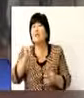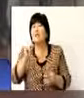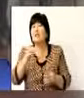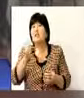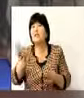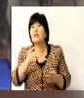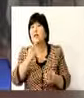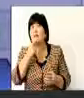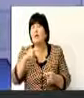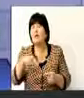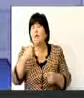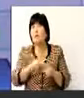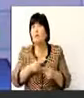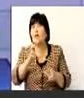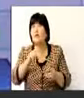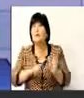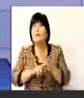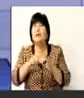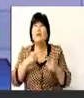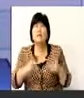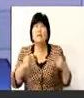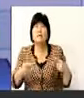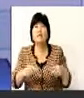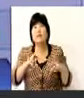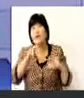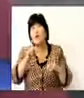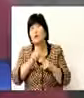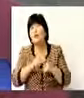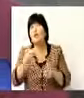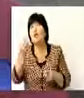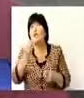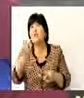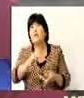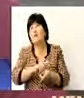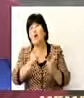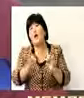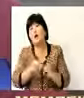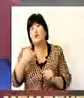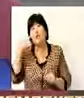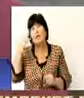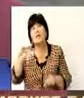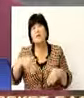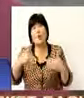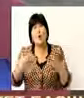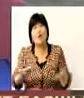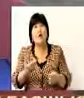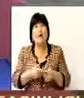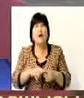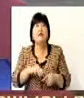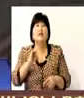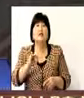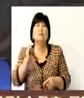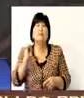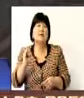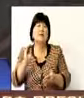тастап, тіліміздегі бұл әріптен басталатын бірқатар кірме сөздерді ш әріпімен ауыстыру идеясына ұсынуды. А мен әріптерін бір